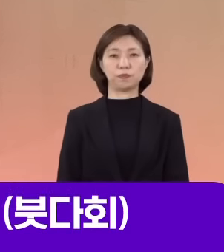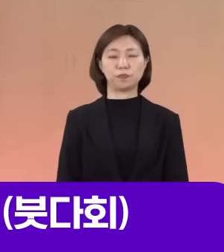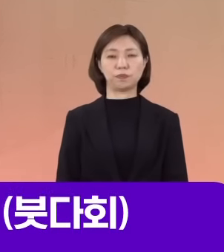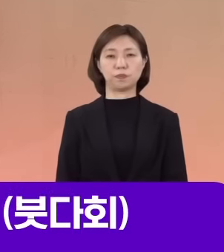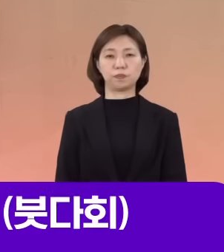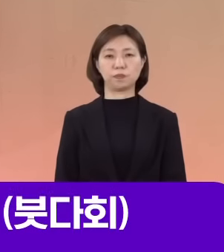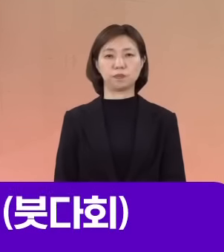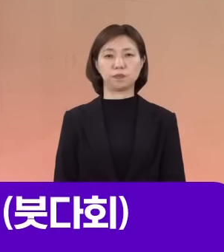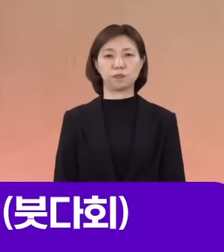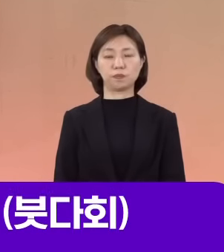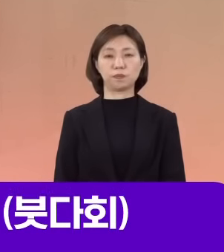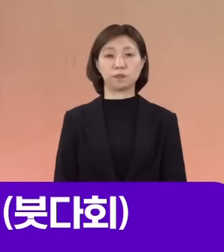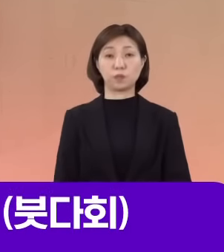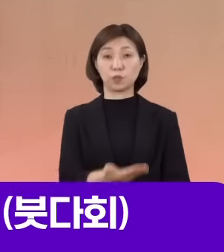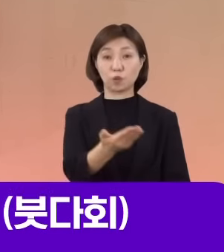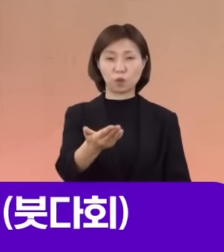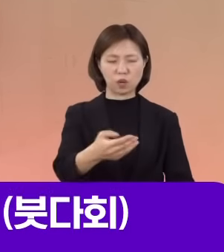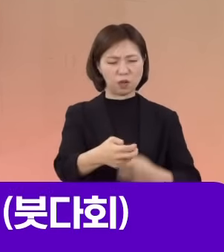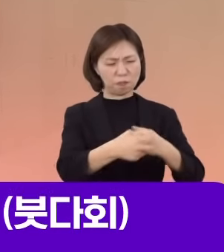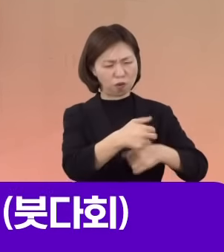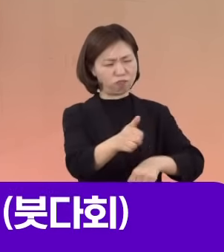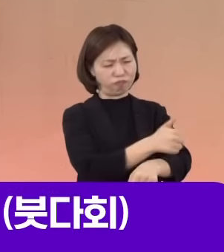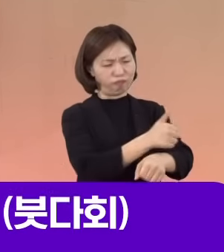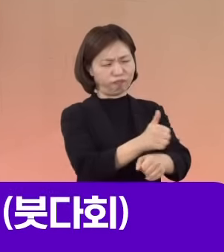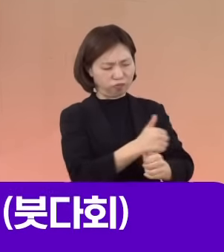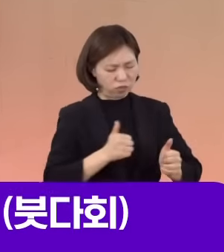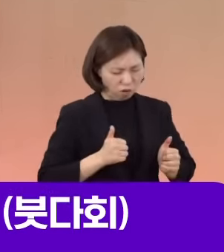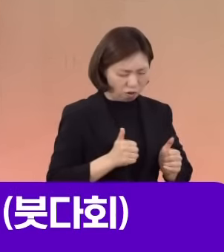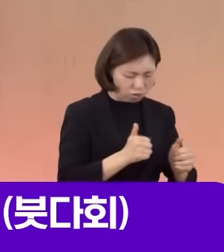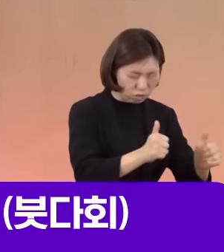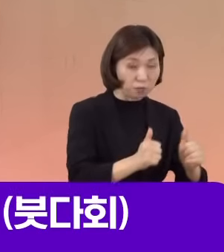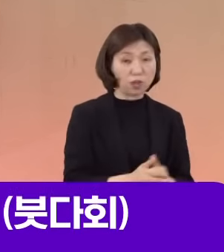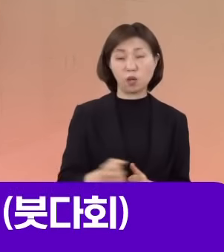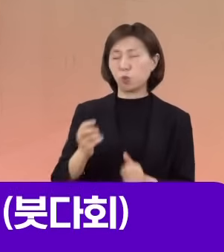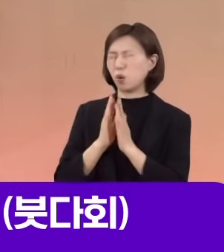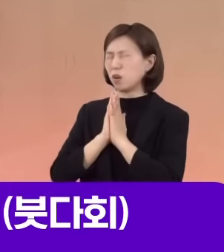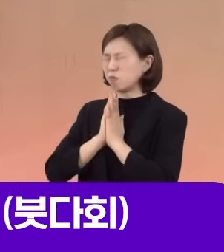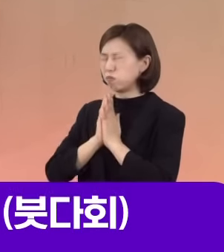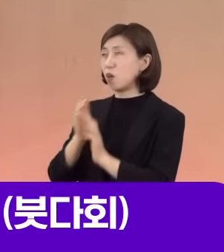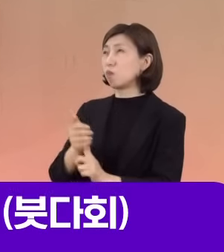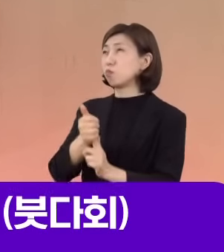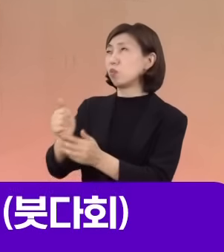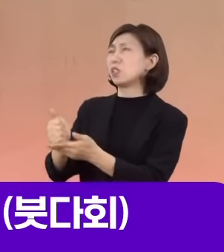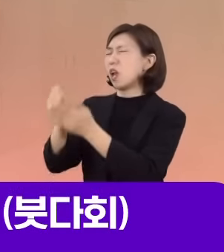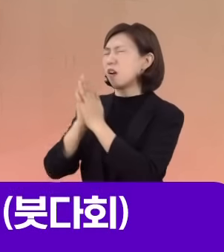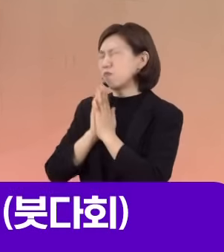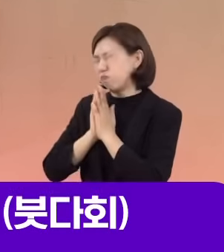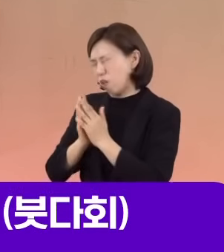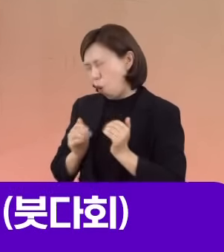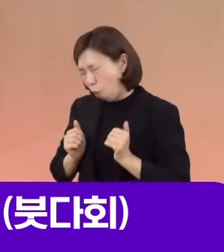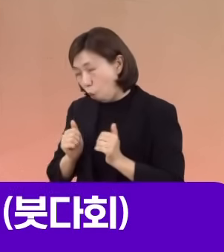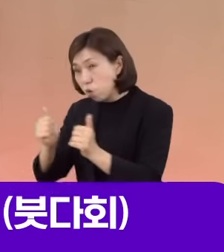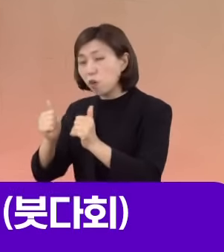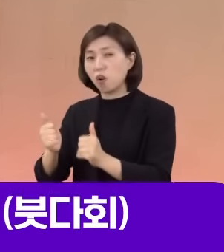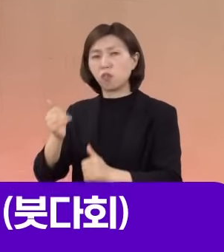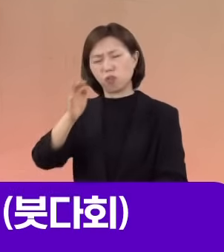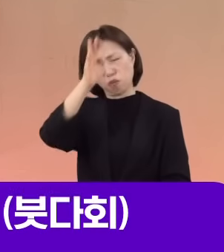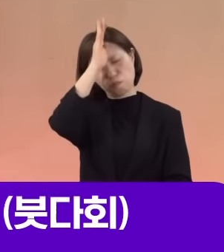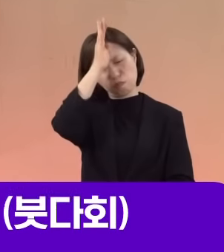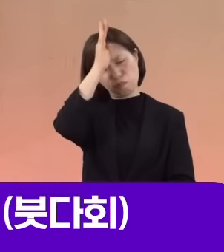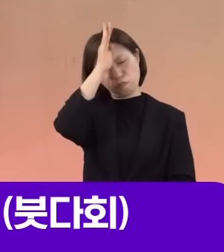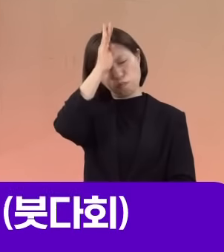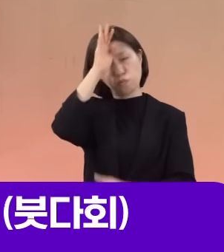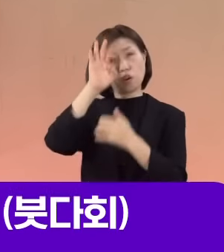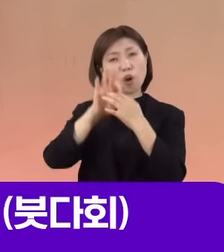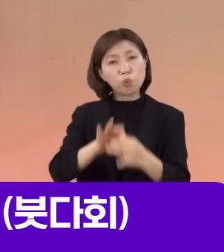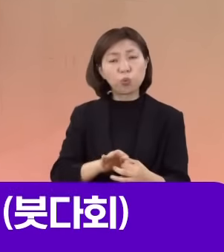여러분 우리가 병원에도 열심히 다녔고 기도도 열심히 했지만 그래도이 병이 낫지